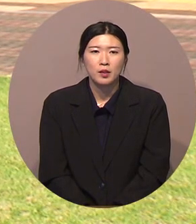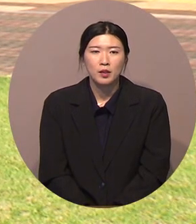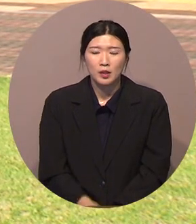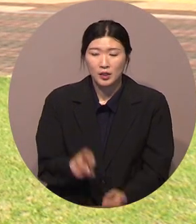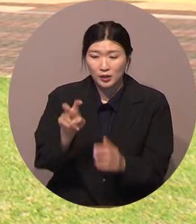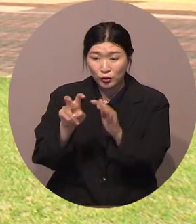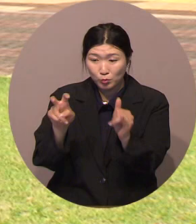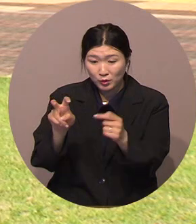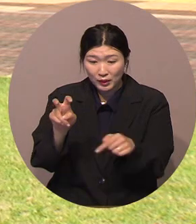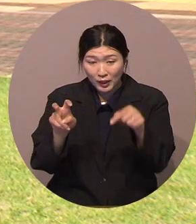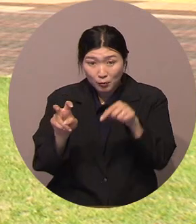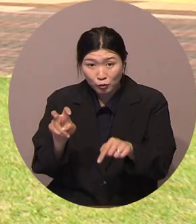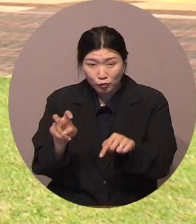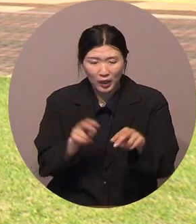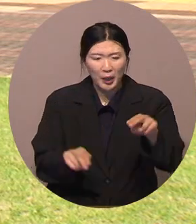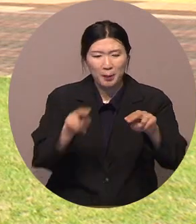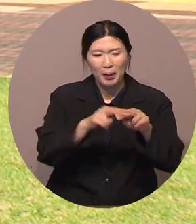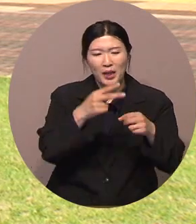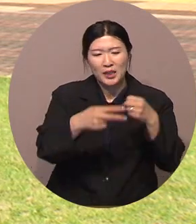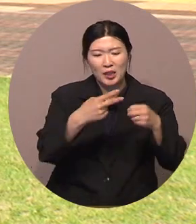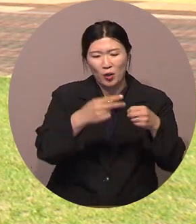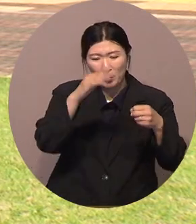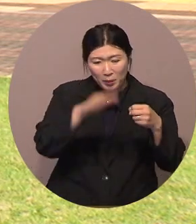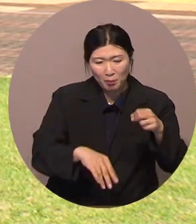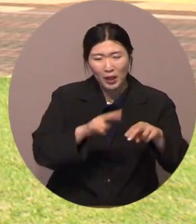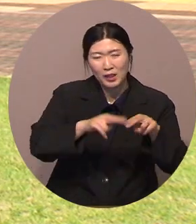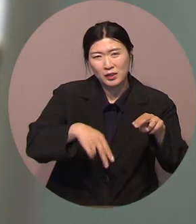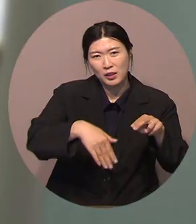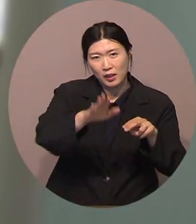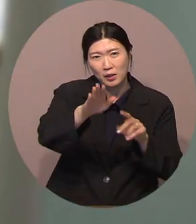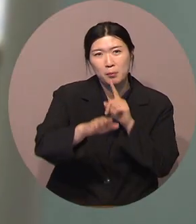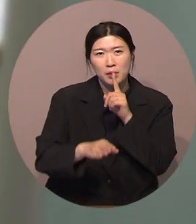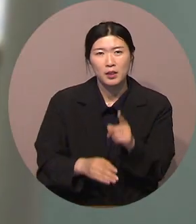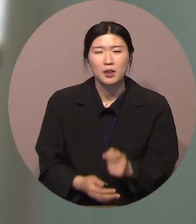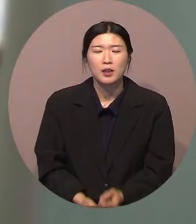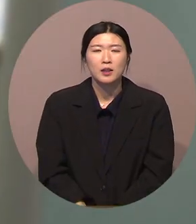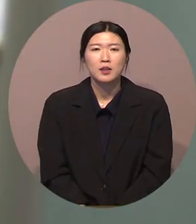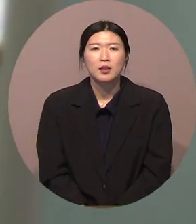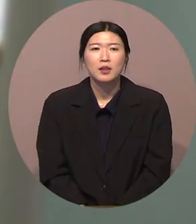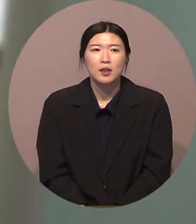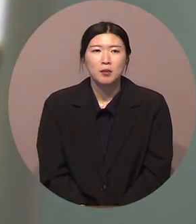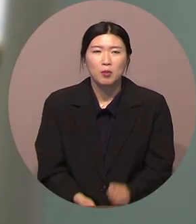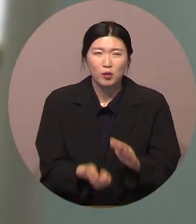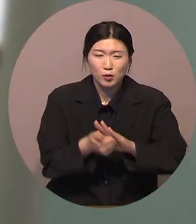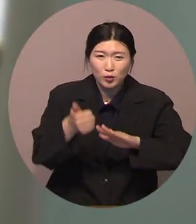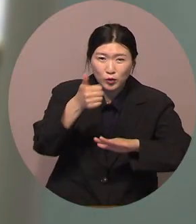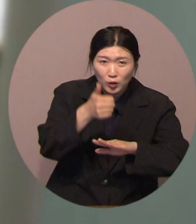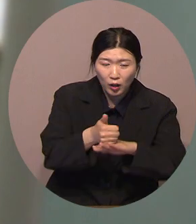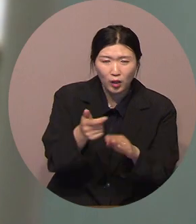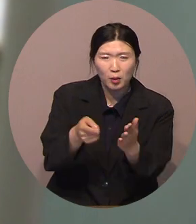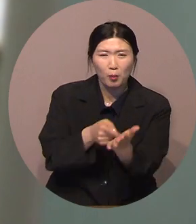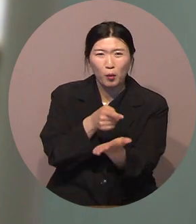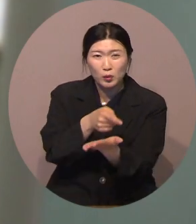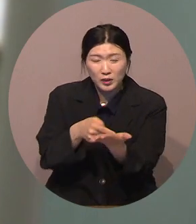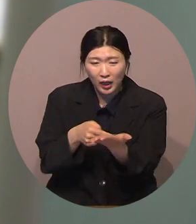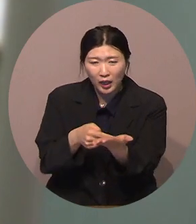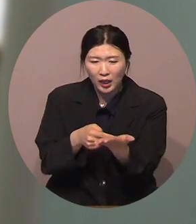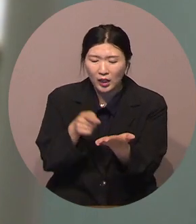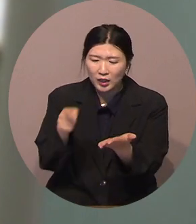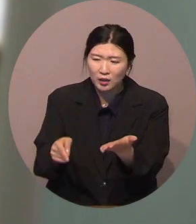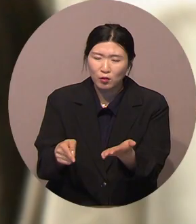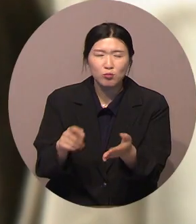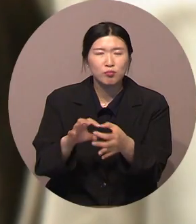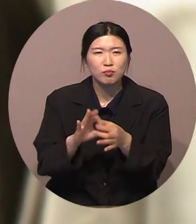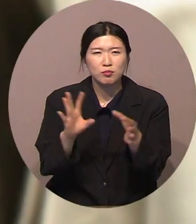가운데 절반 이상이 2년 미만의 신입 공무원들 있니다 성과에 따른 보상체계 강화도 이런 분위기와